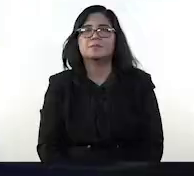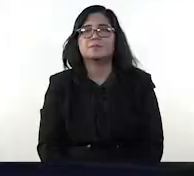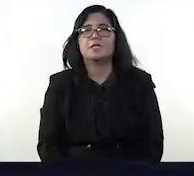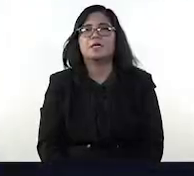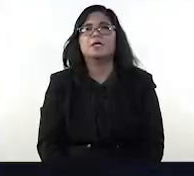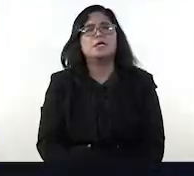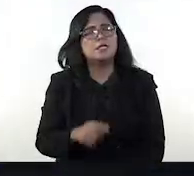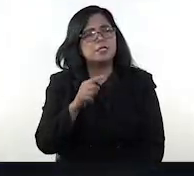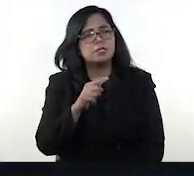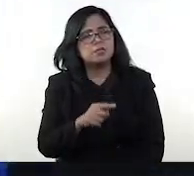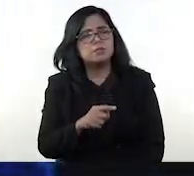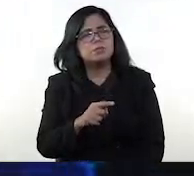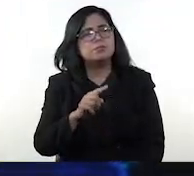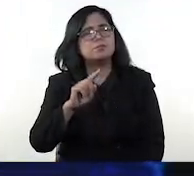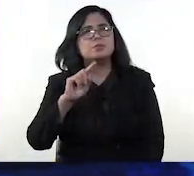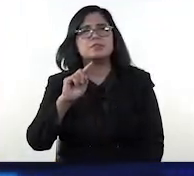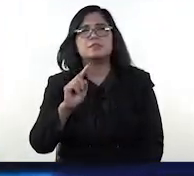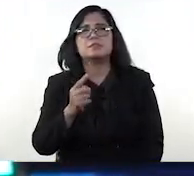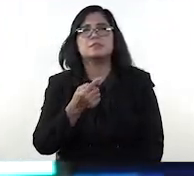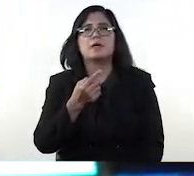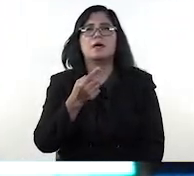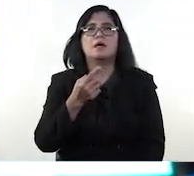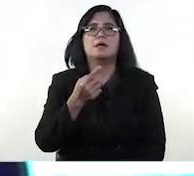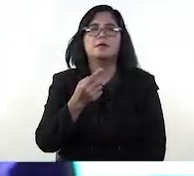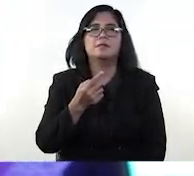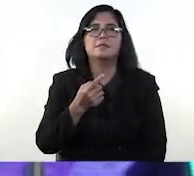yesus itu